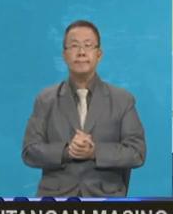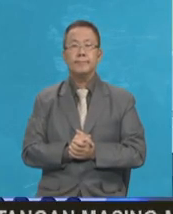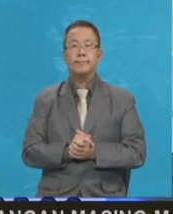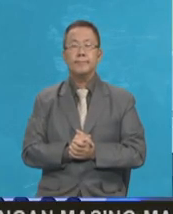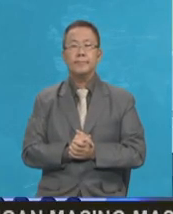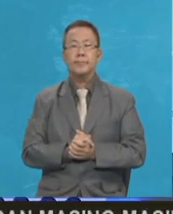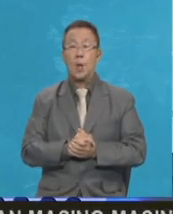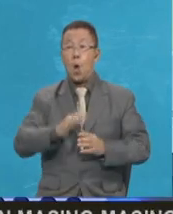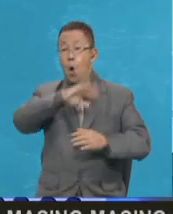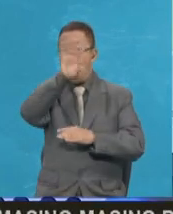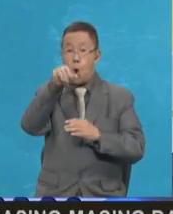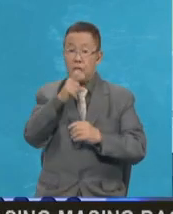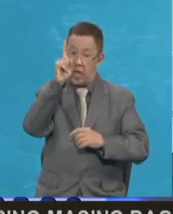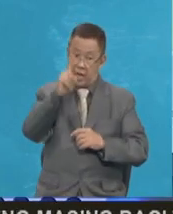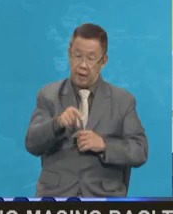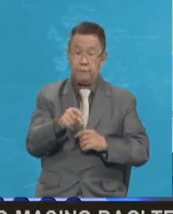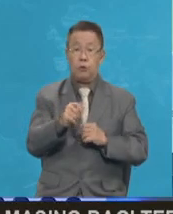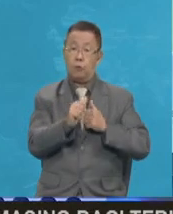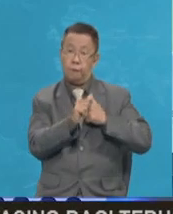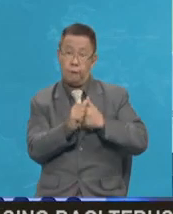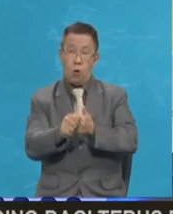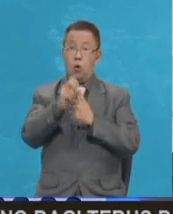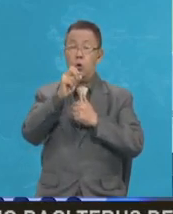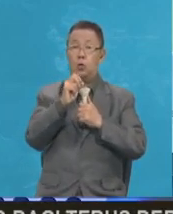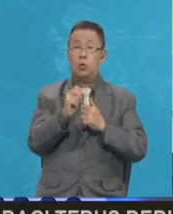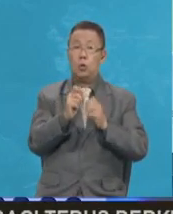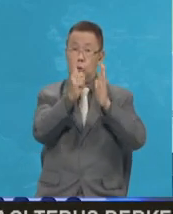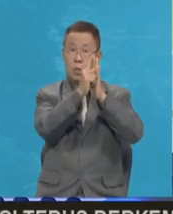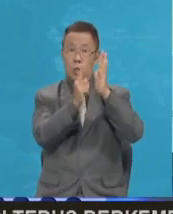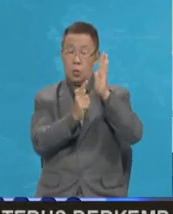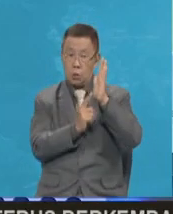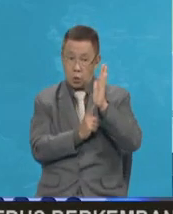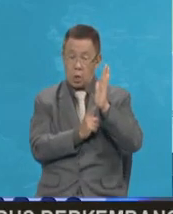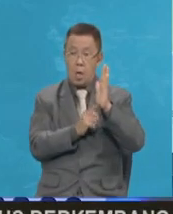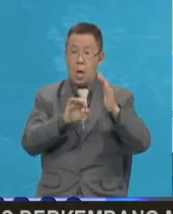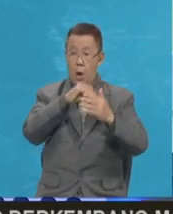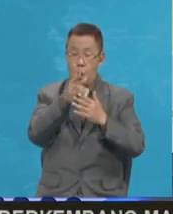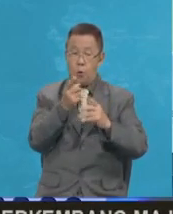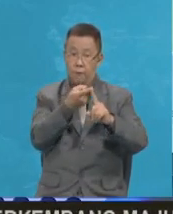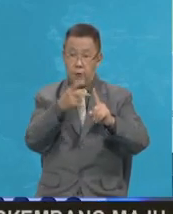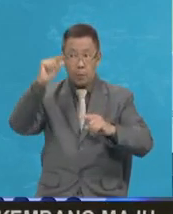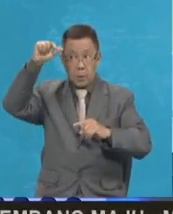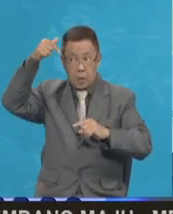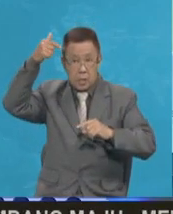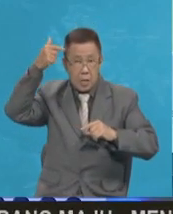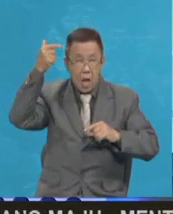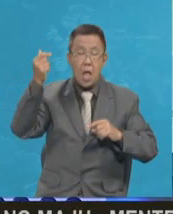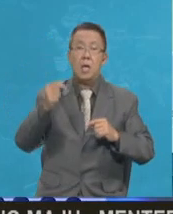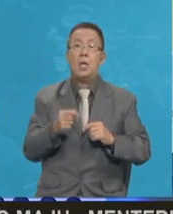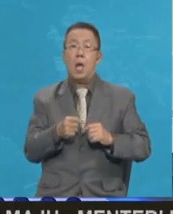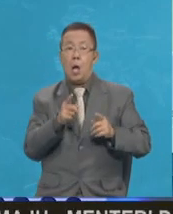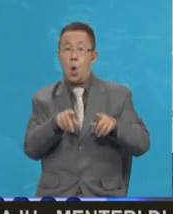Hai majikan diingatkan sentiasa memantau hal-ihwal kebajikan pekerja menurut kehendak perintah pekerjaan 2009